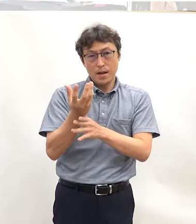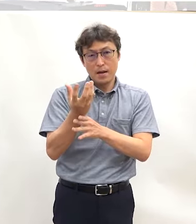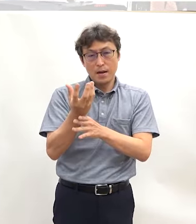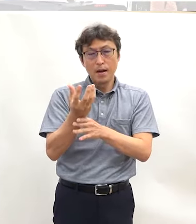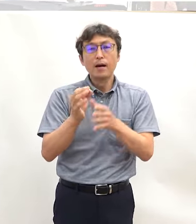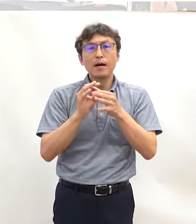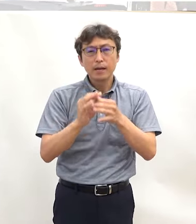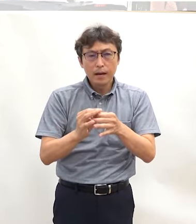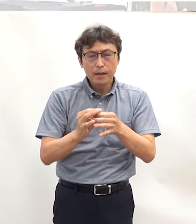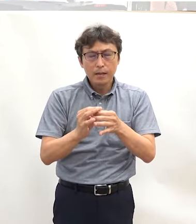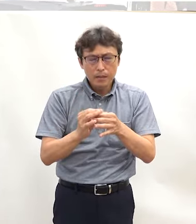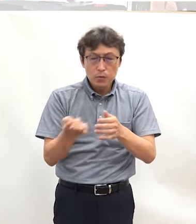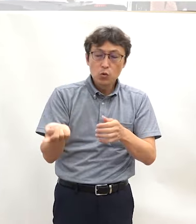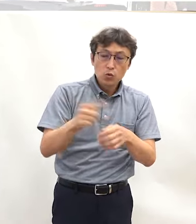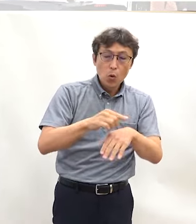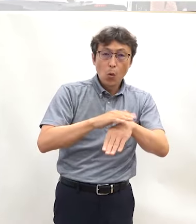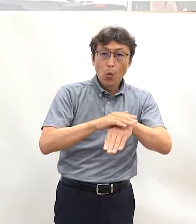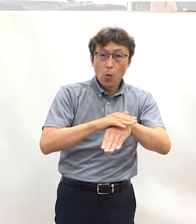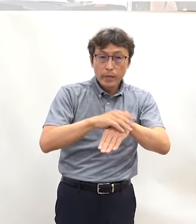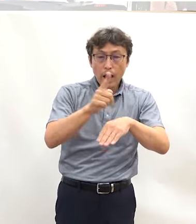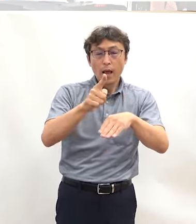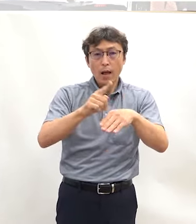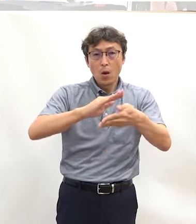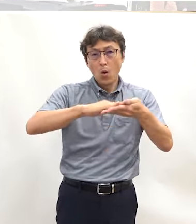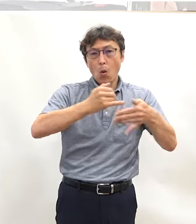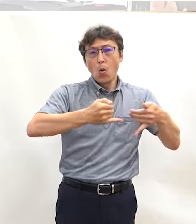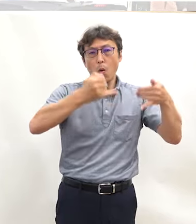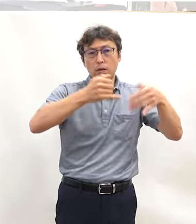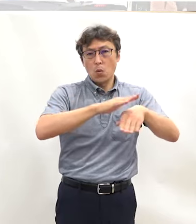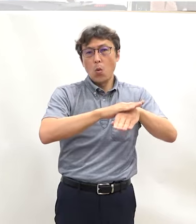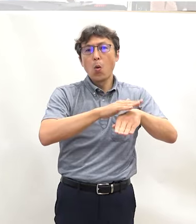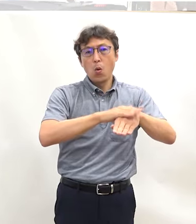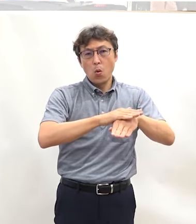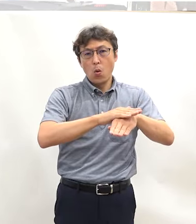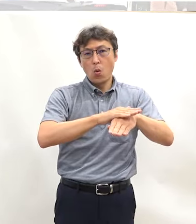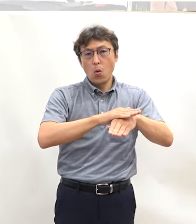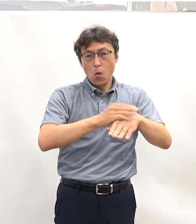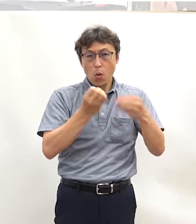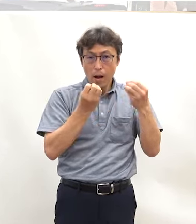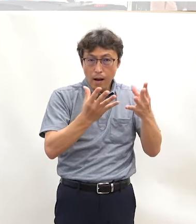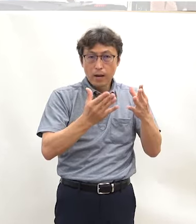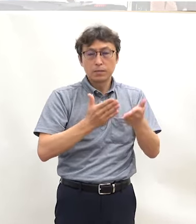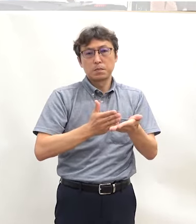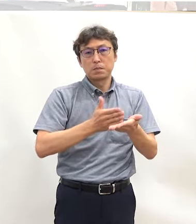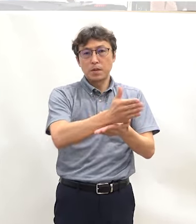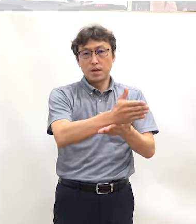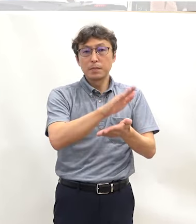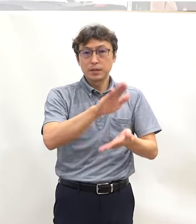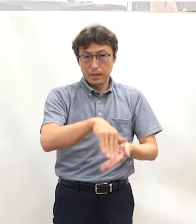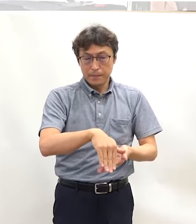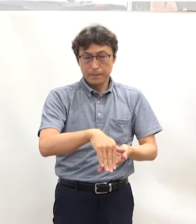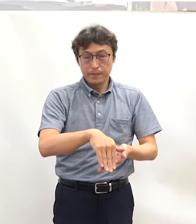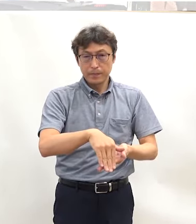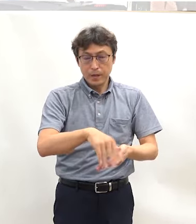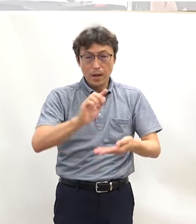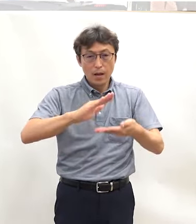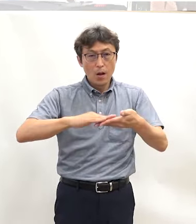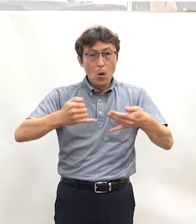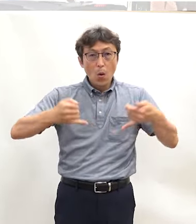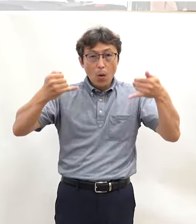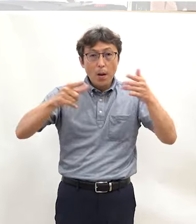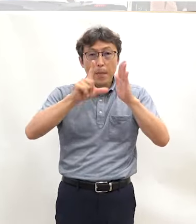けです。で、ただただというかオンライン診療自体は若い方々は割と慣れてますん